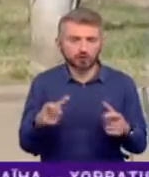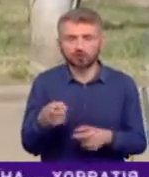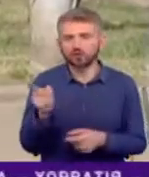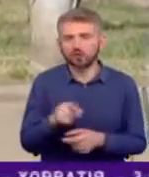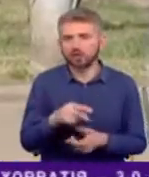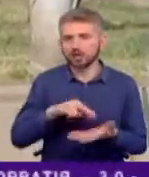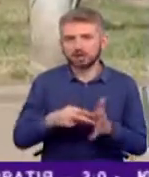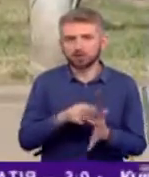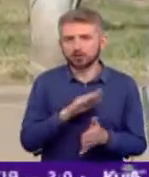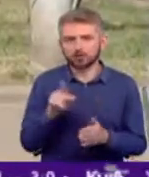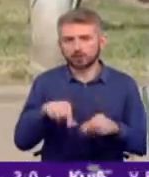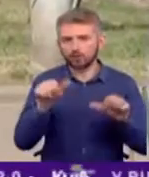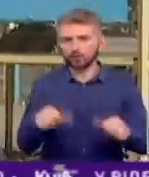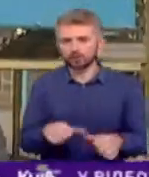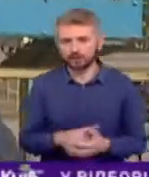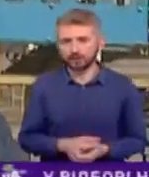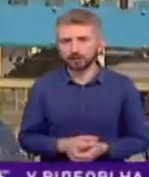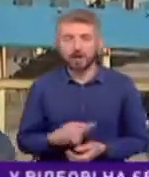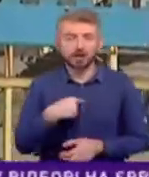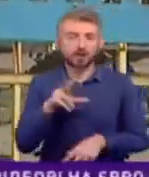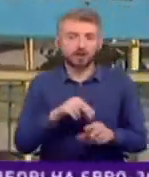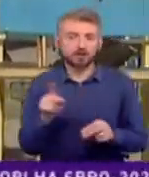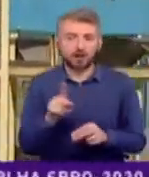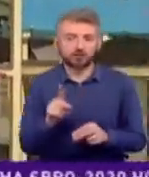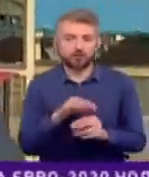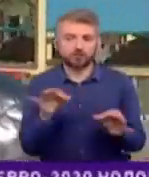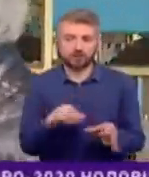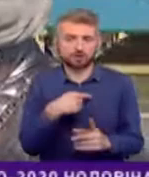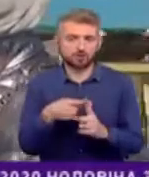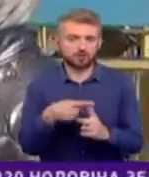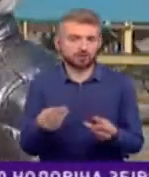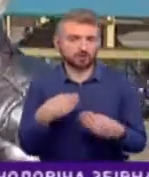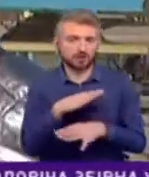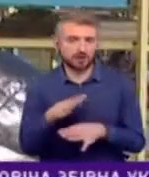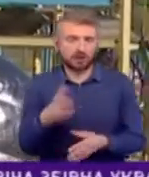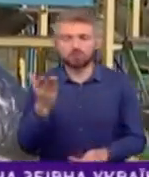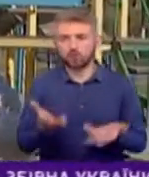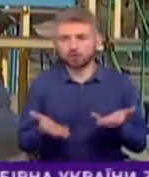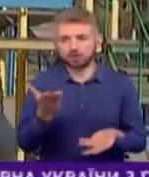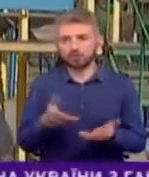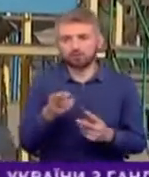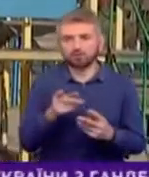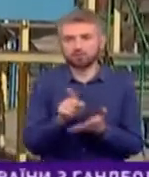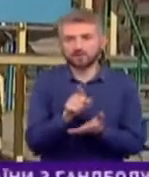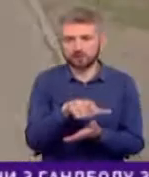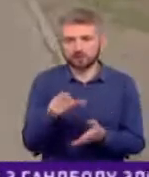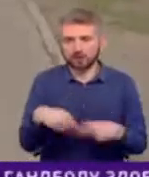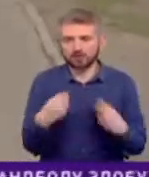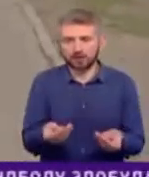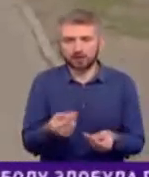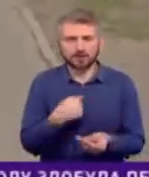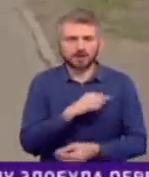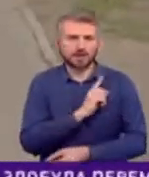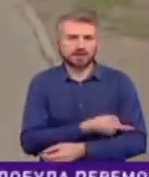не планують її оформлювати. Я вважаю, що ніяких вона привилегій не дає, але, можливо, пенсіонерам щось вона дає. Я не